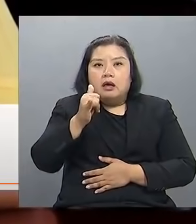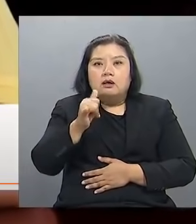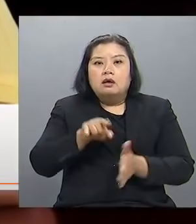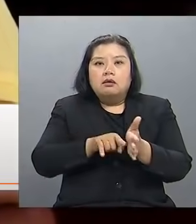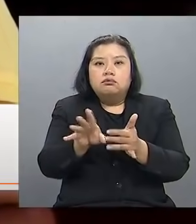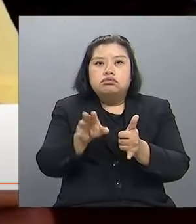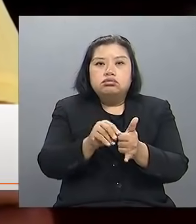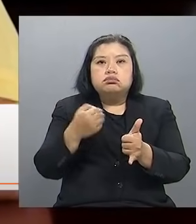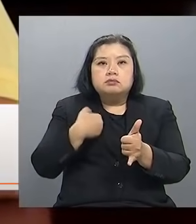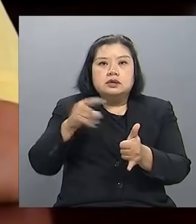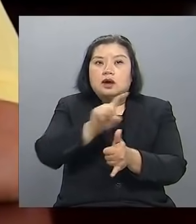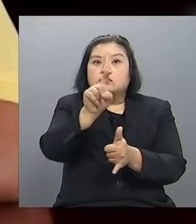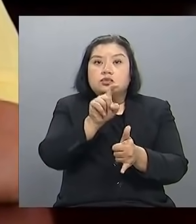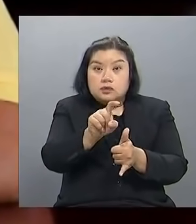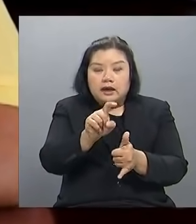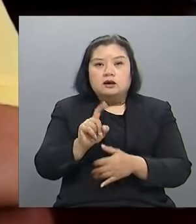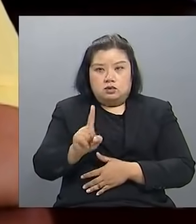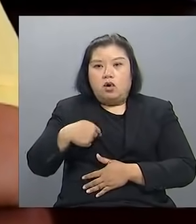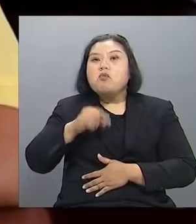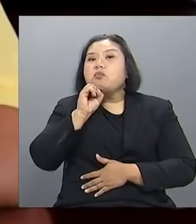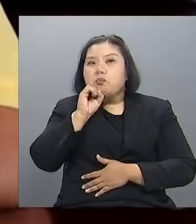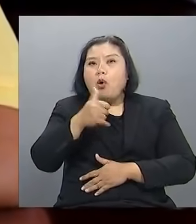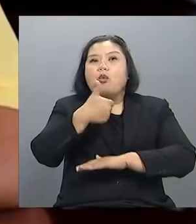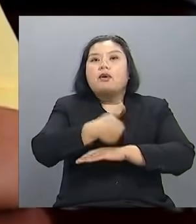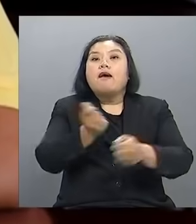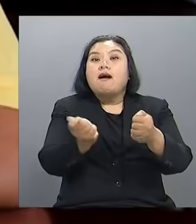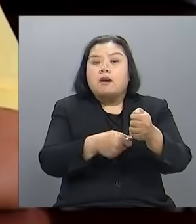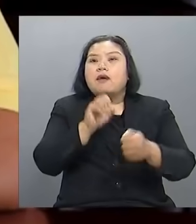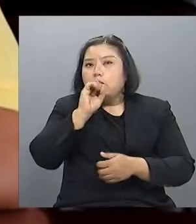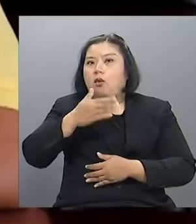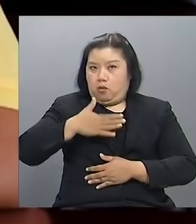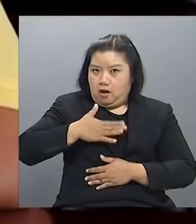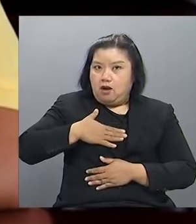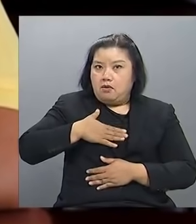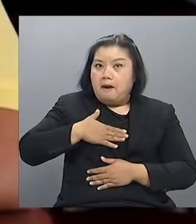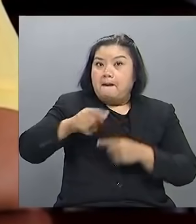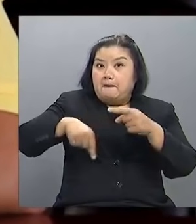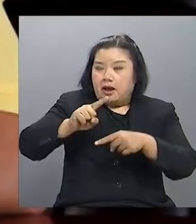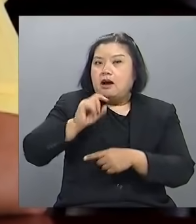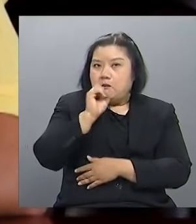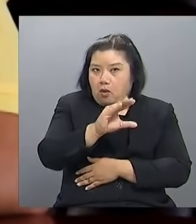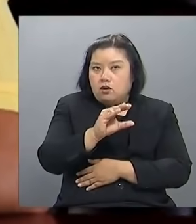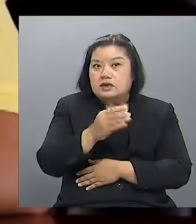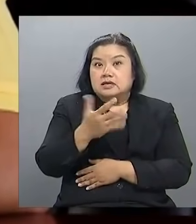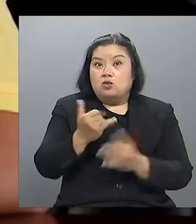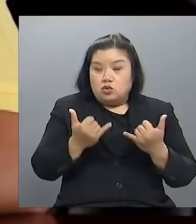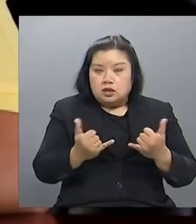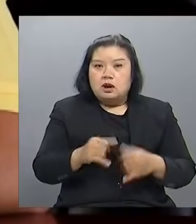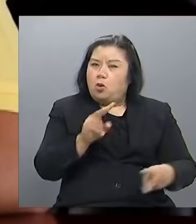ราบแล้วก็ทางสาธารณสุขเราจะได้ดำเนินการเพื่อความปลอดภัยของคนส่วนร